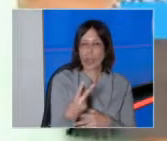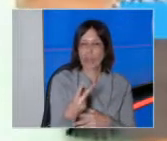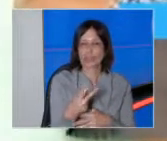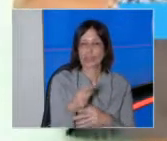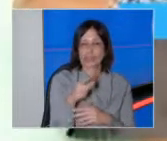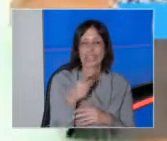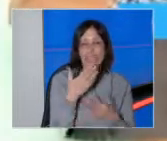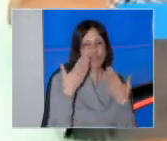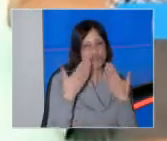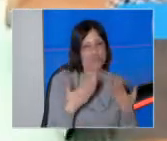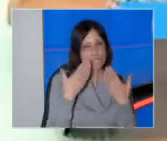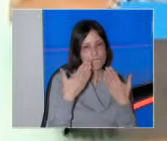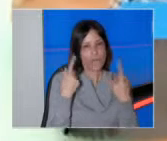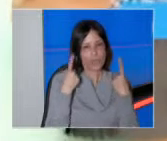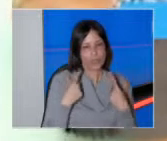היא בישיבות